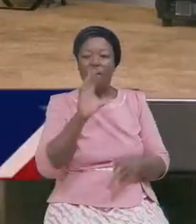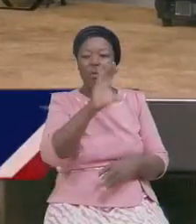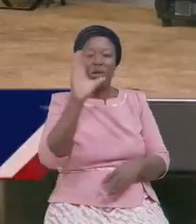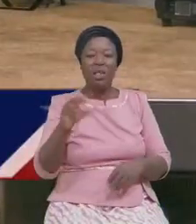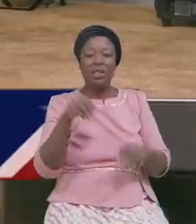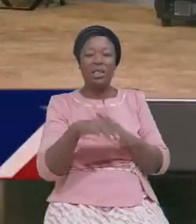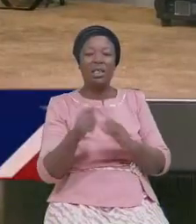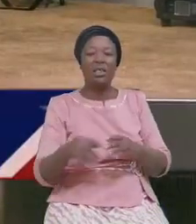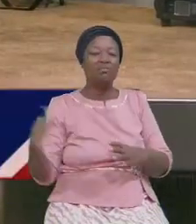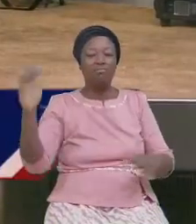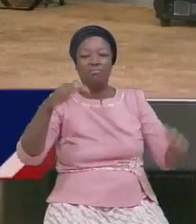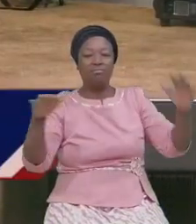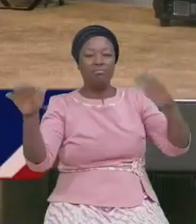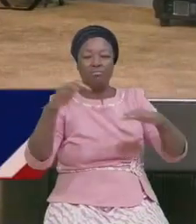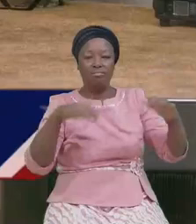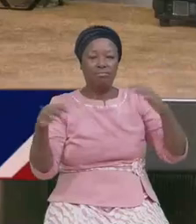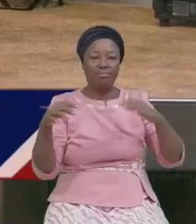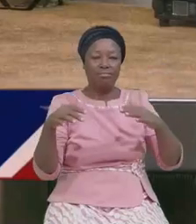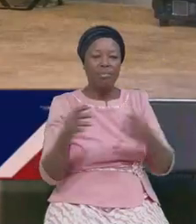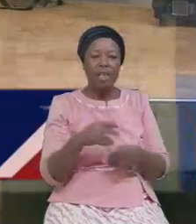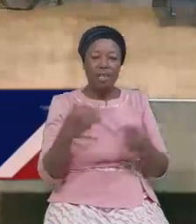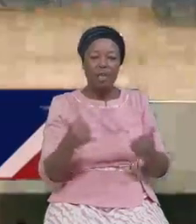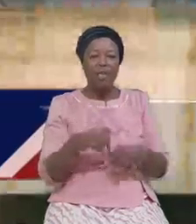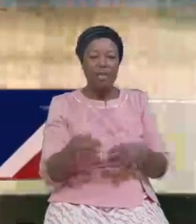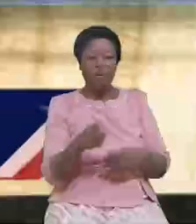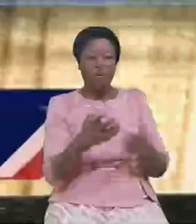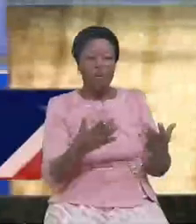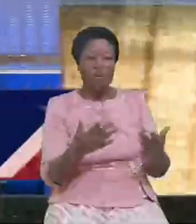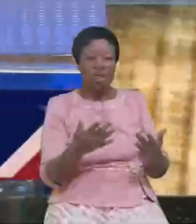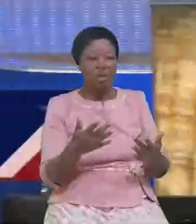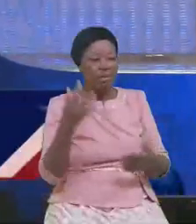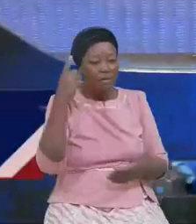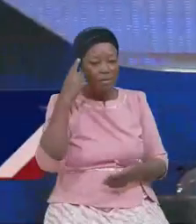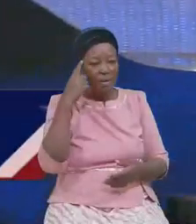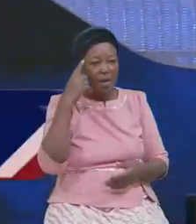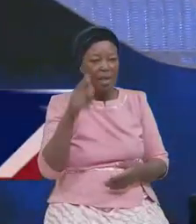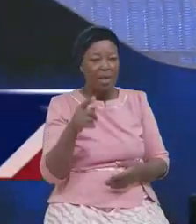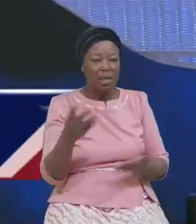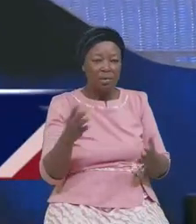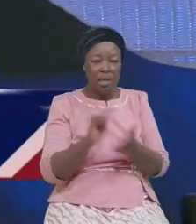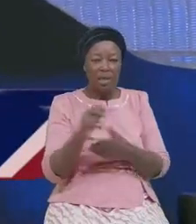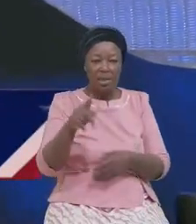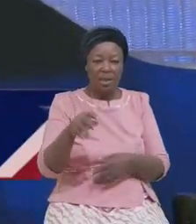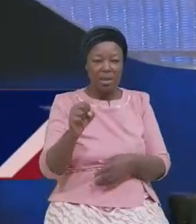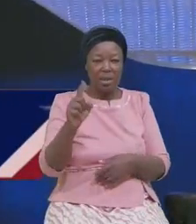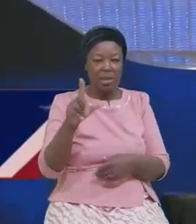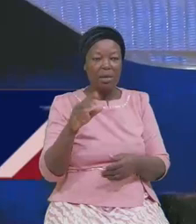Ils n'attendirent pas l'exécution de ses desseins. Ceux qui ont reçu de grands miracles dans l'Égypte et de grands